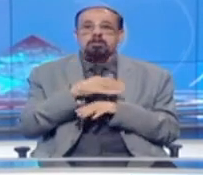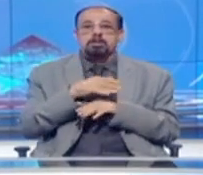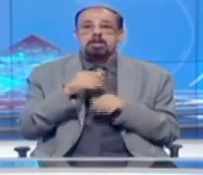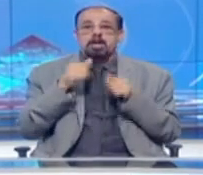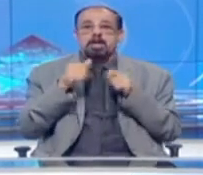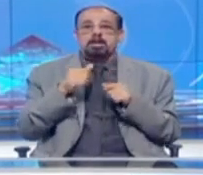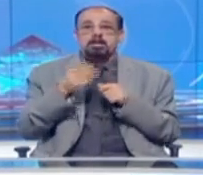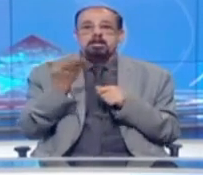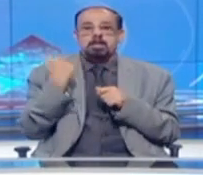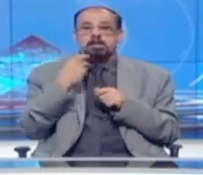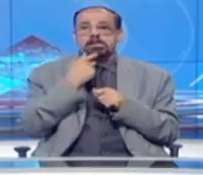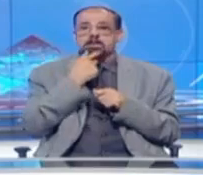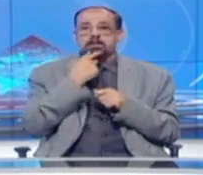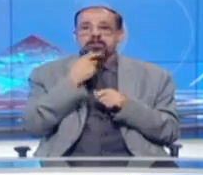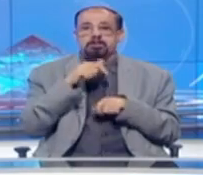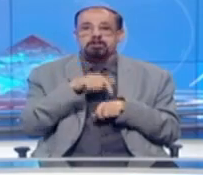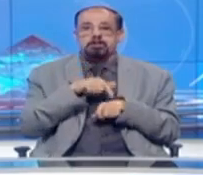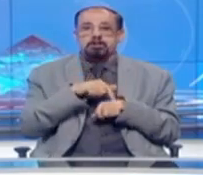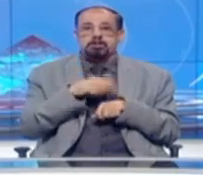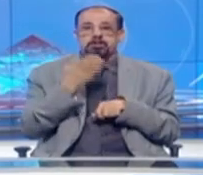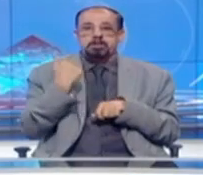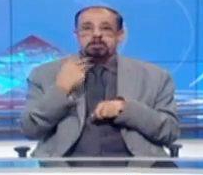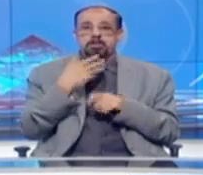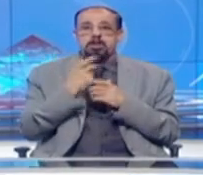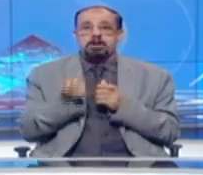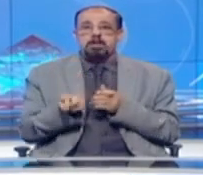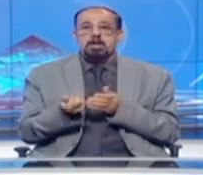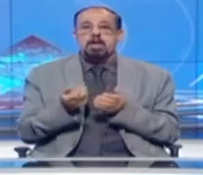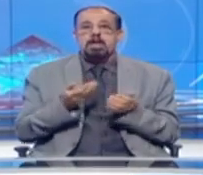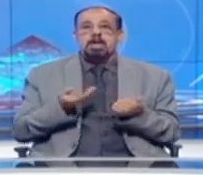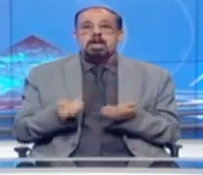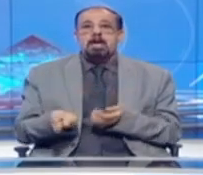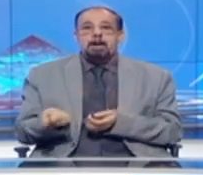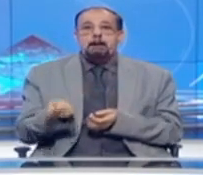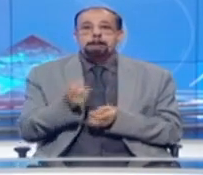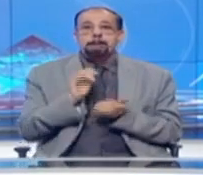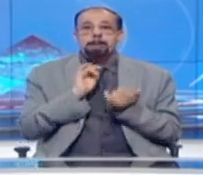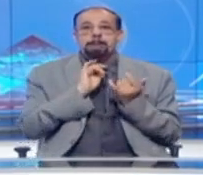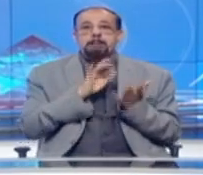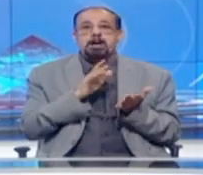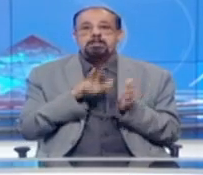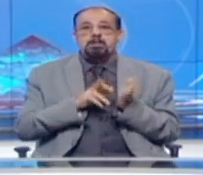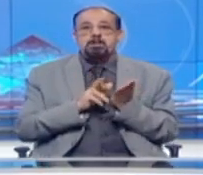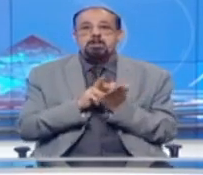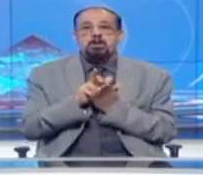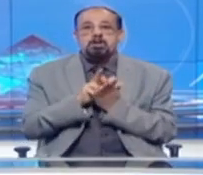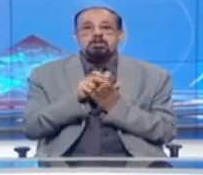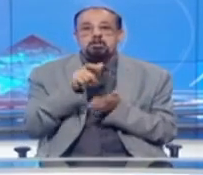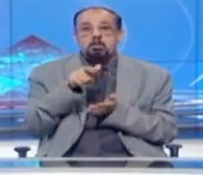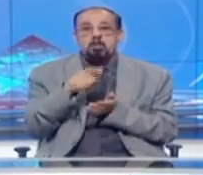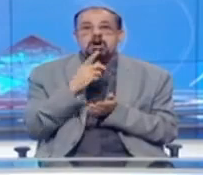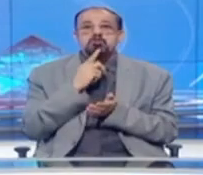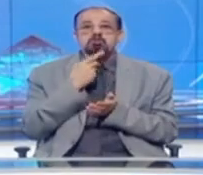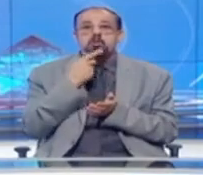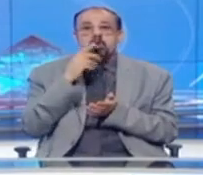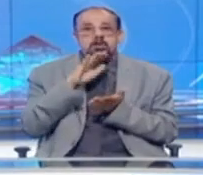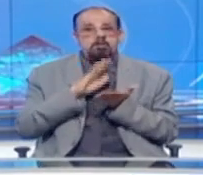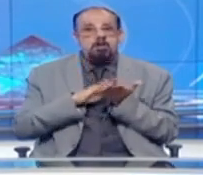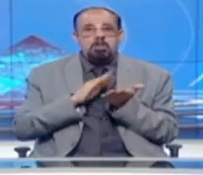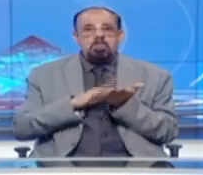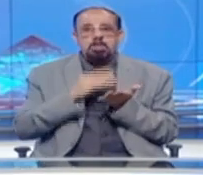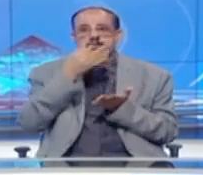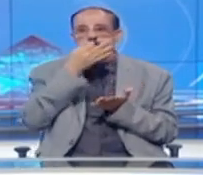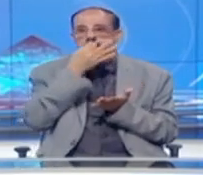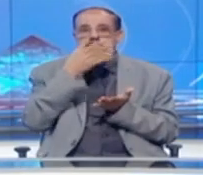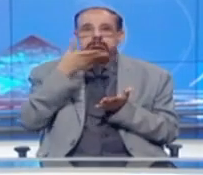خطط أعلنت عنها بريطانيا في وقت سابق تتعلق بإرسال قذائف تحتوي على اليورانيوم